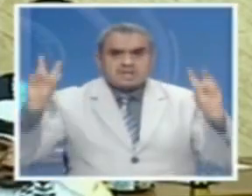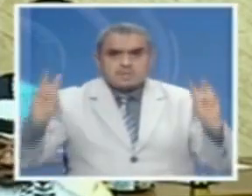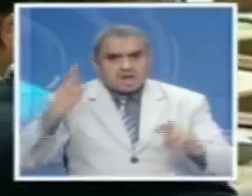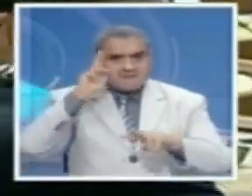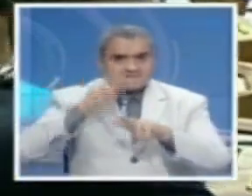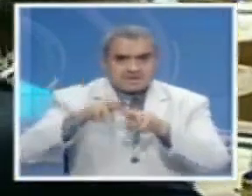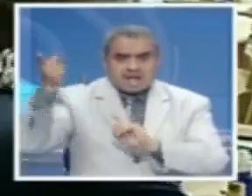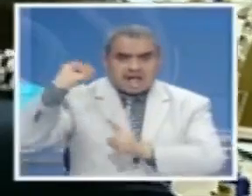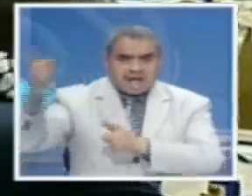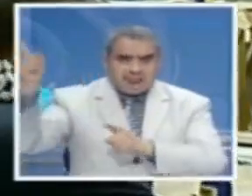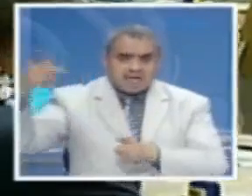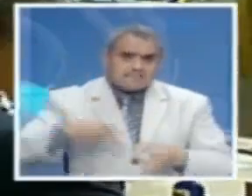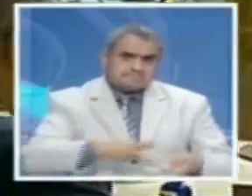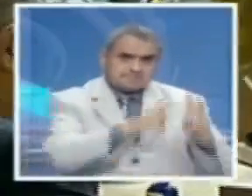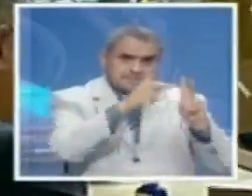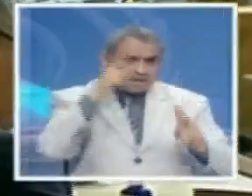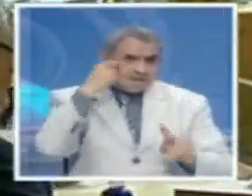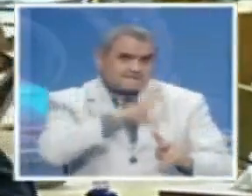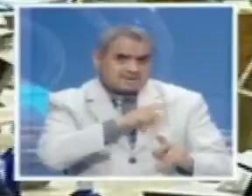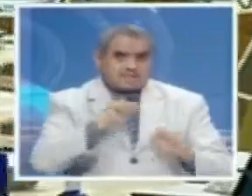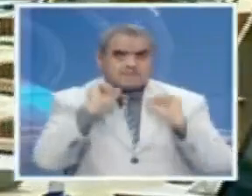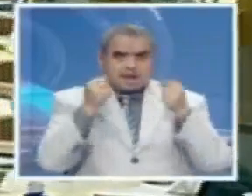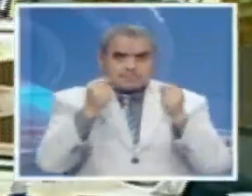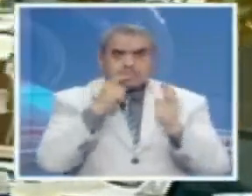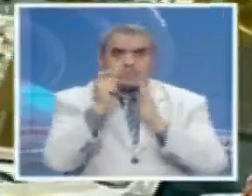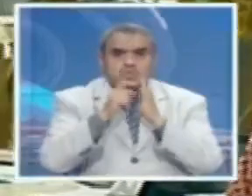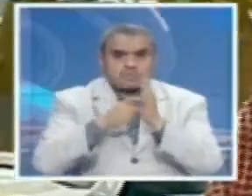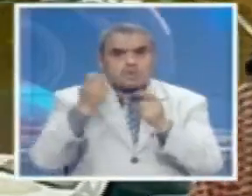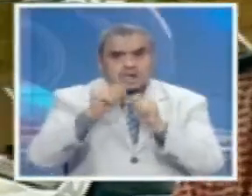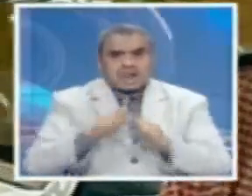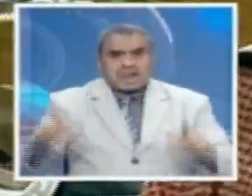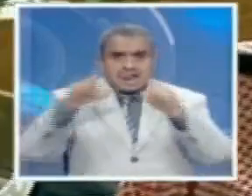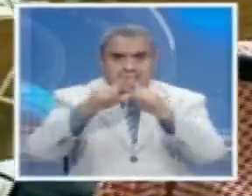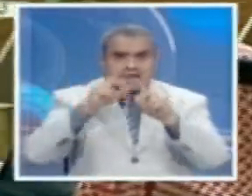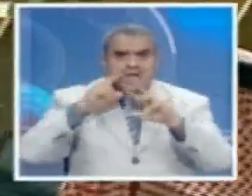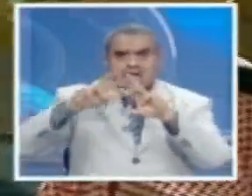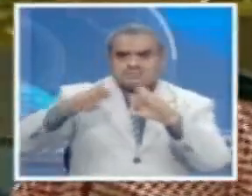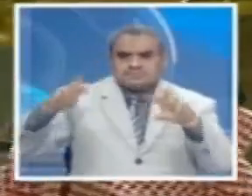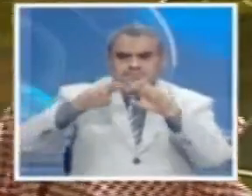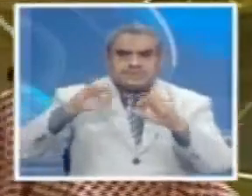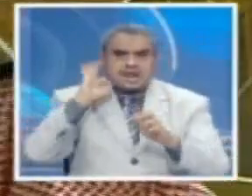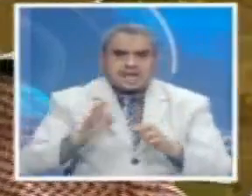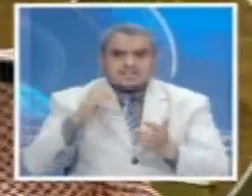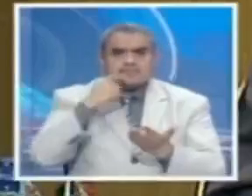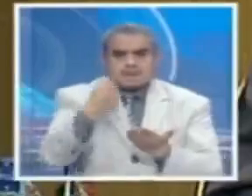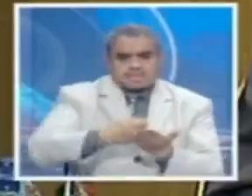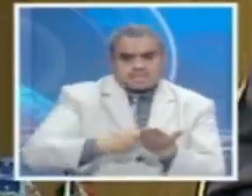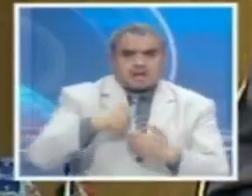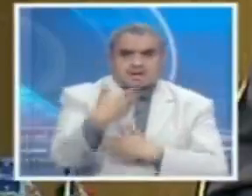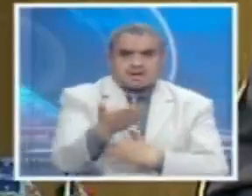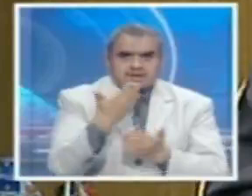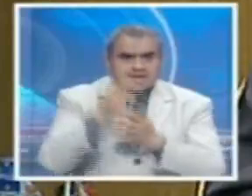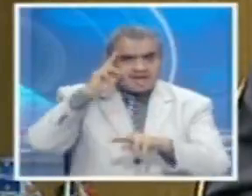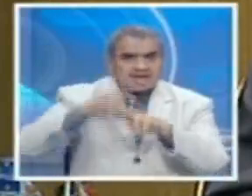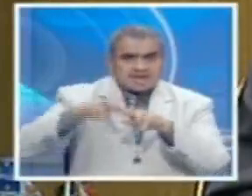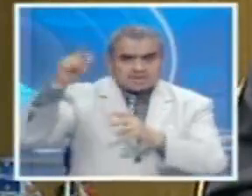ضد الفلسطينيين، مطالبا في الوقت ذاته تشكيل لجنة تقصي حقائق دولية وإعداد تقرير عن جرائم الاحتلال